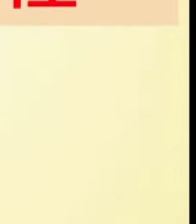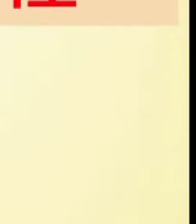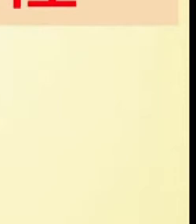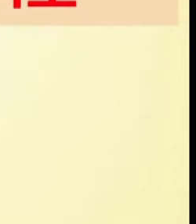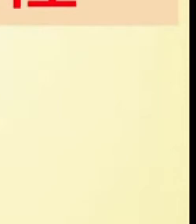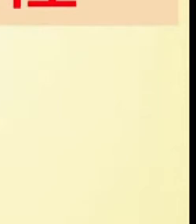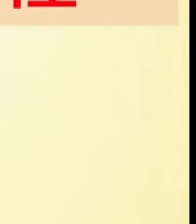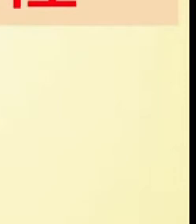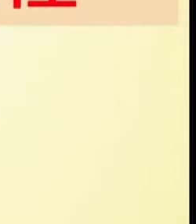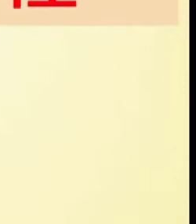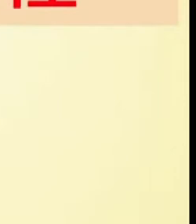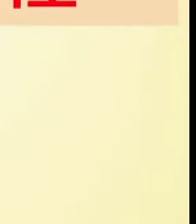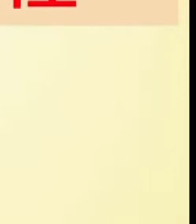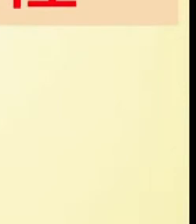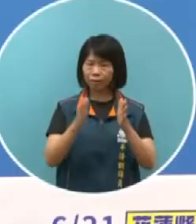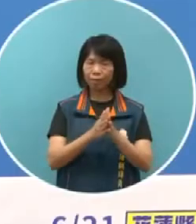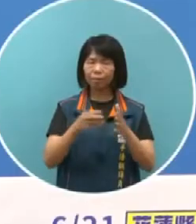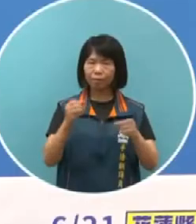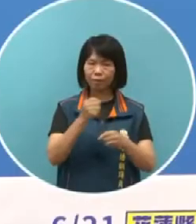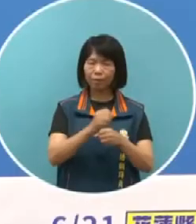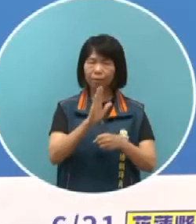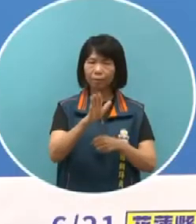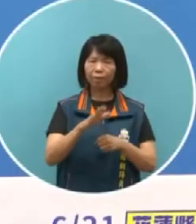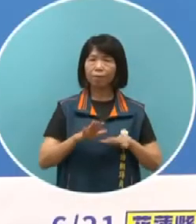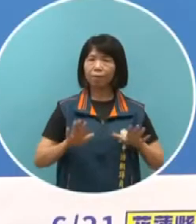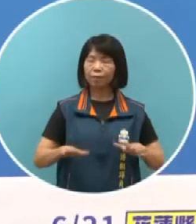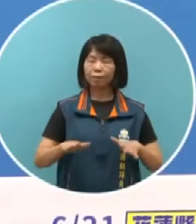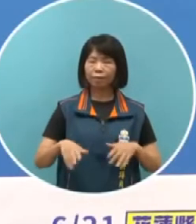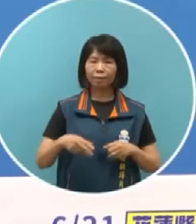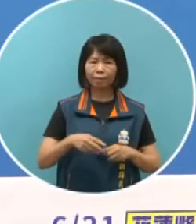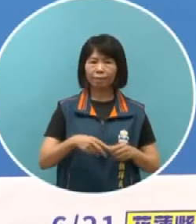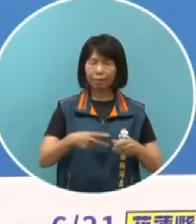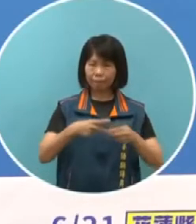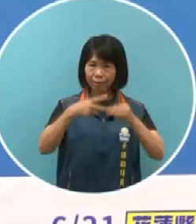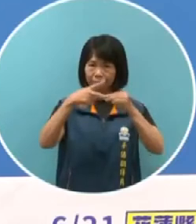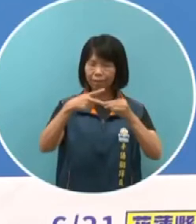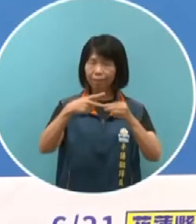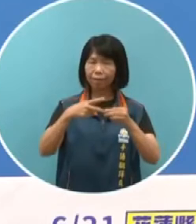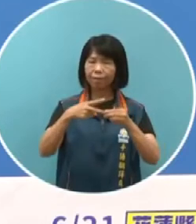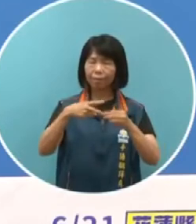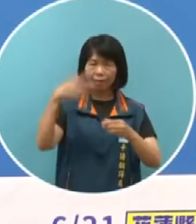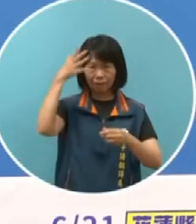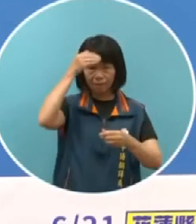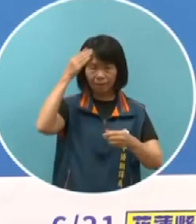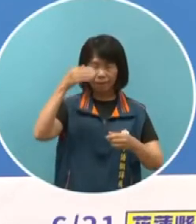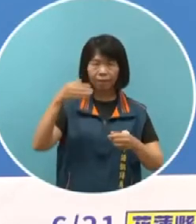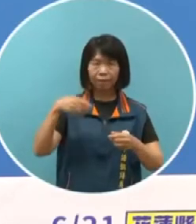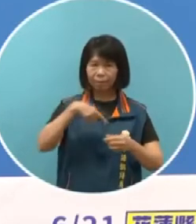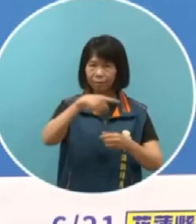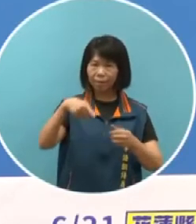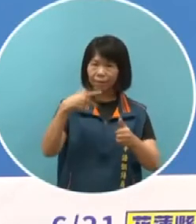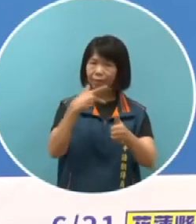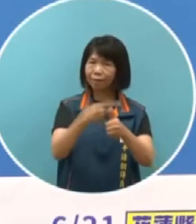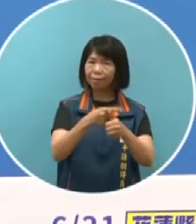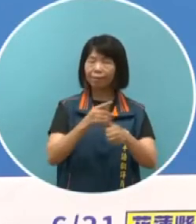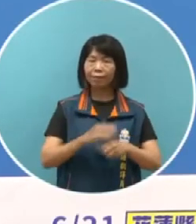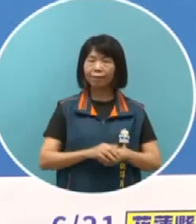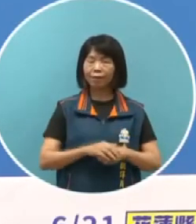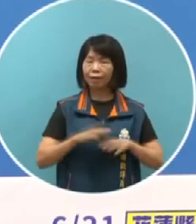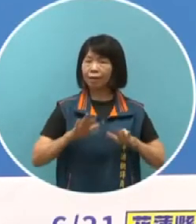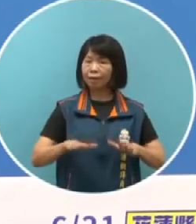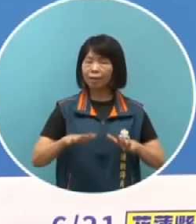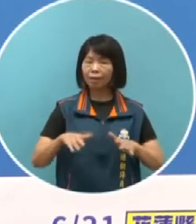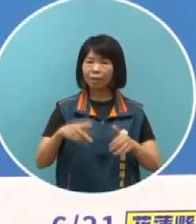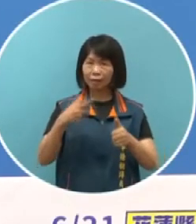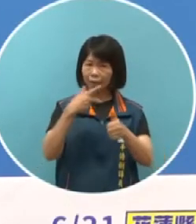所电话预约施打。 是今天已经是第二梯次的我们的长者的这个接种，而今